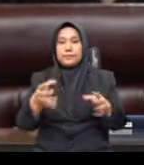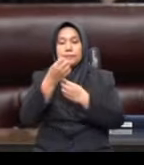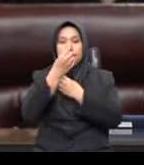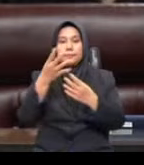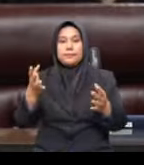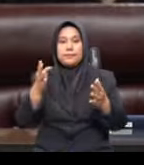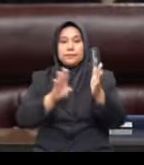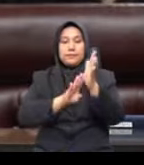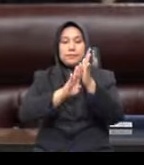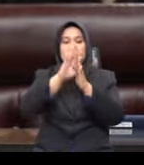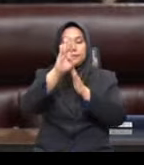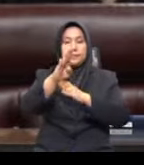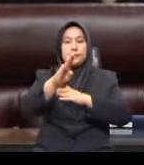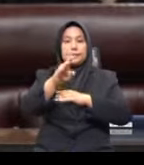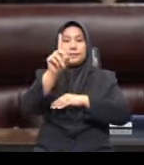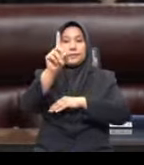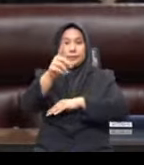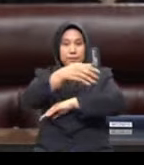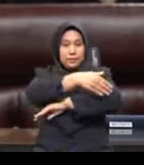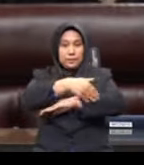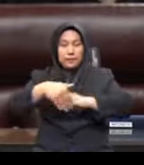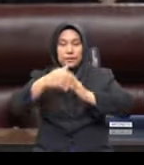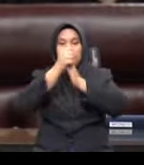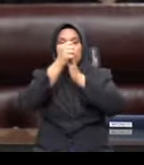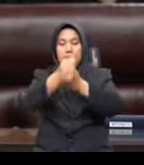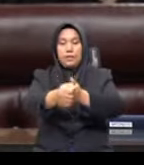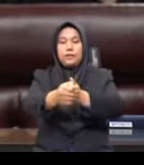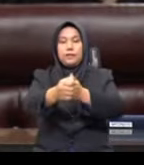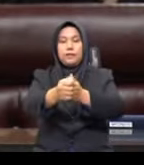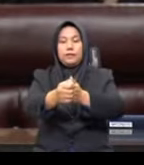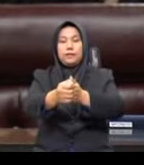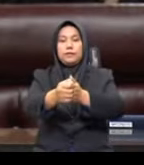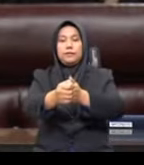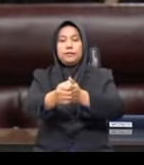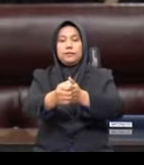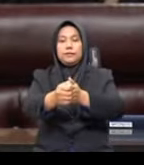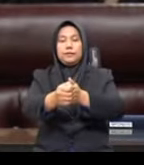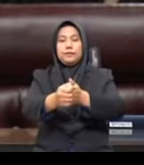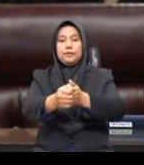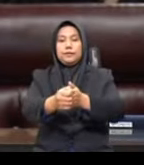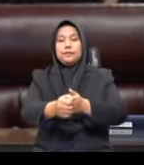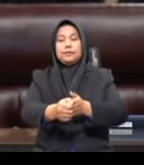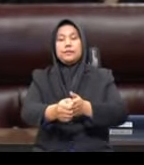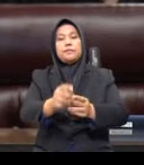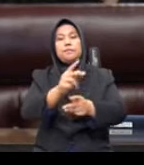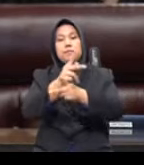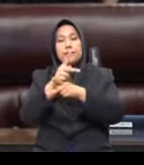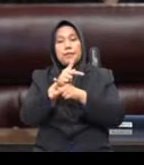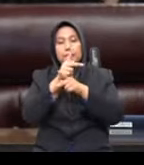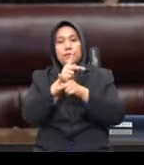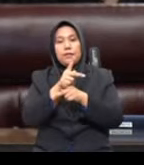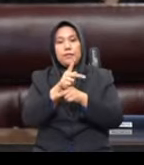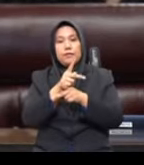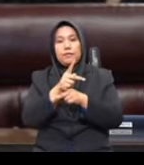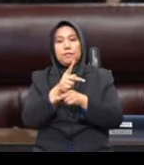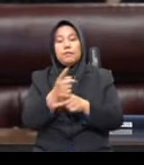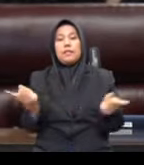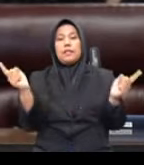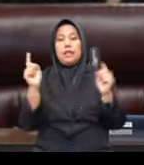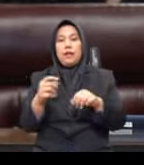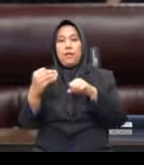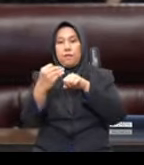telah membangun satu garis panduan garis panduan iniang tujuannyaah antaranya juga untuk mengawal daripada berlakunya fitnah